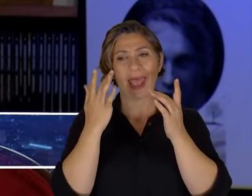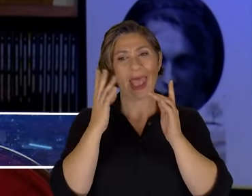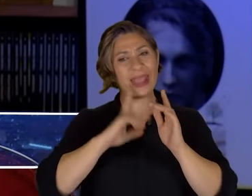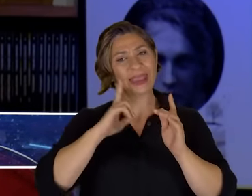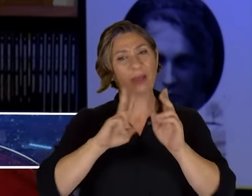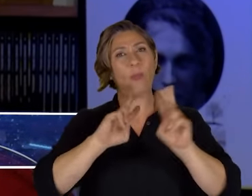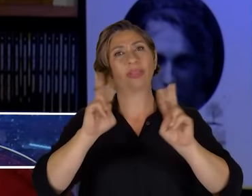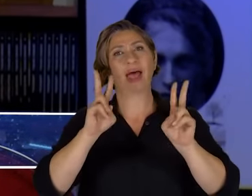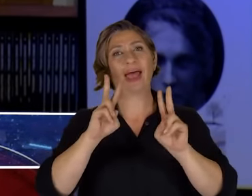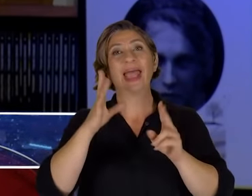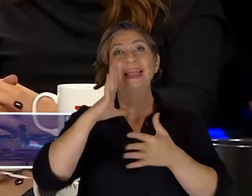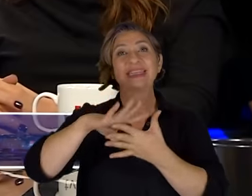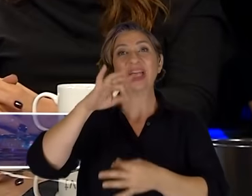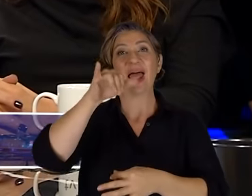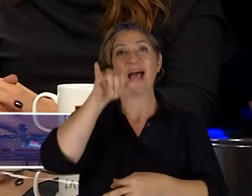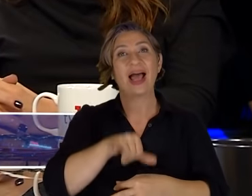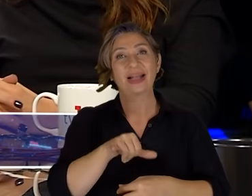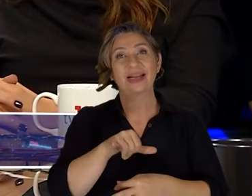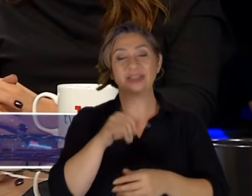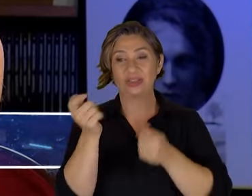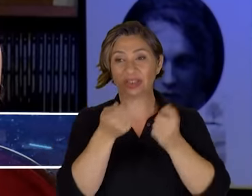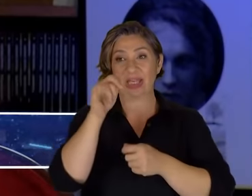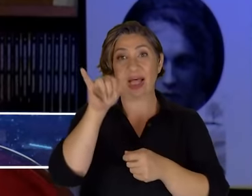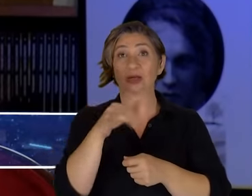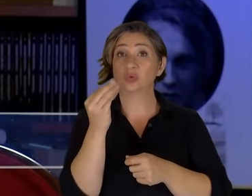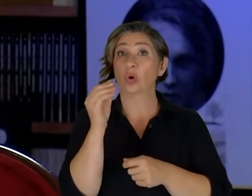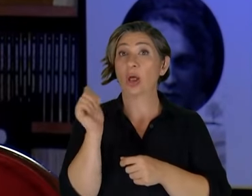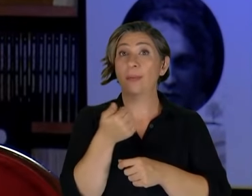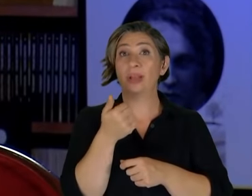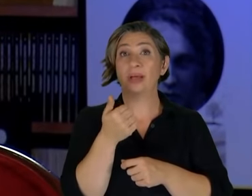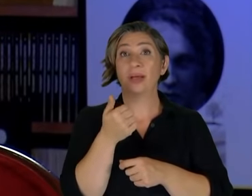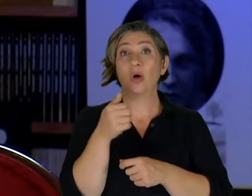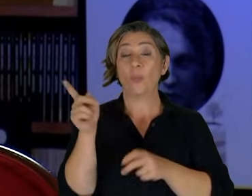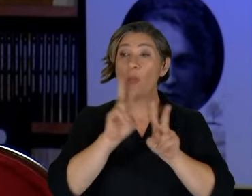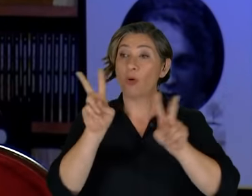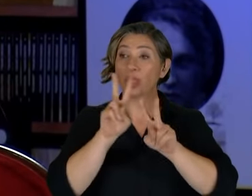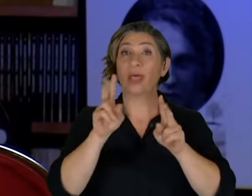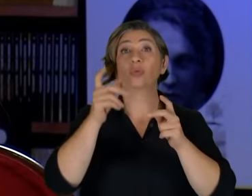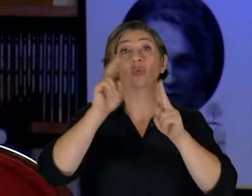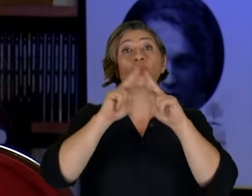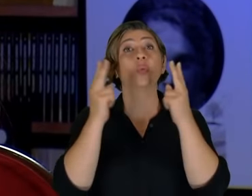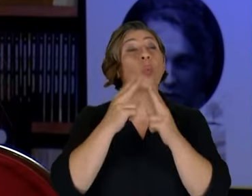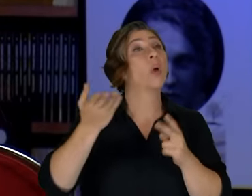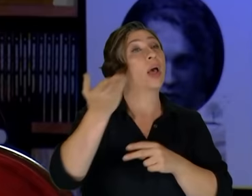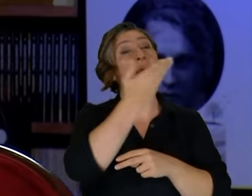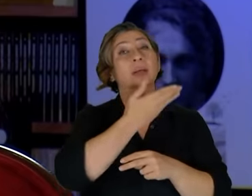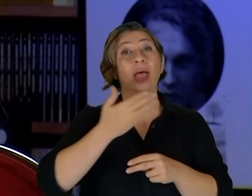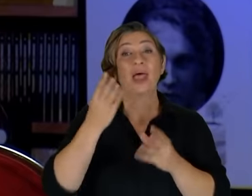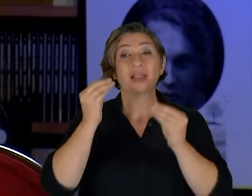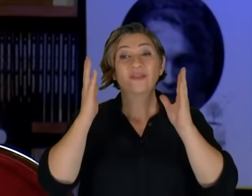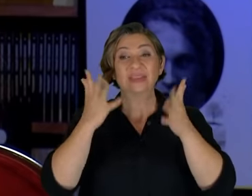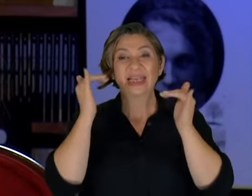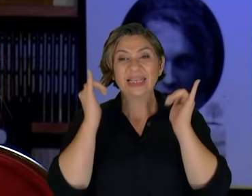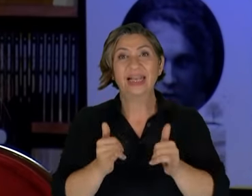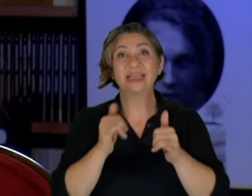Çünkü kişilere hakları yani çalışan hakları çok önemli ve modada dünyayı en çok